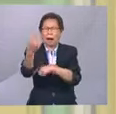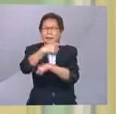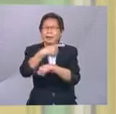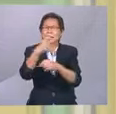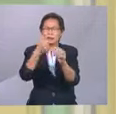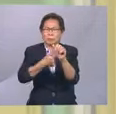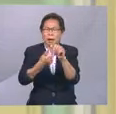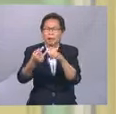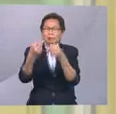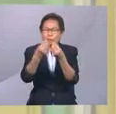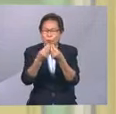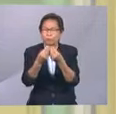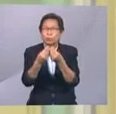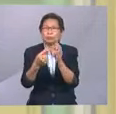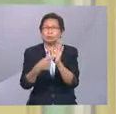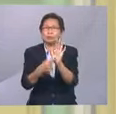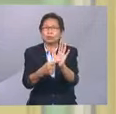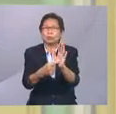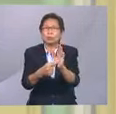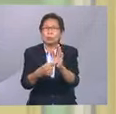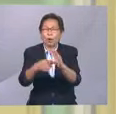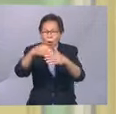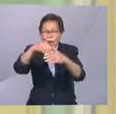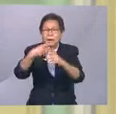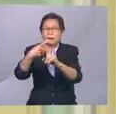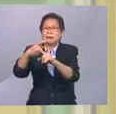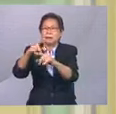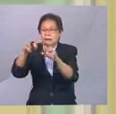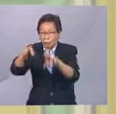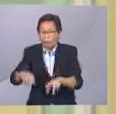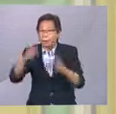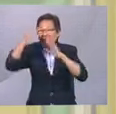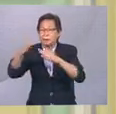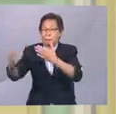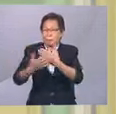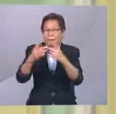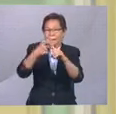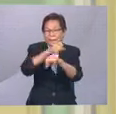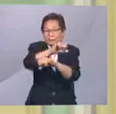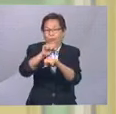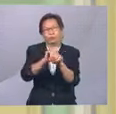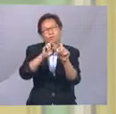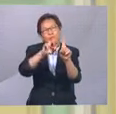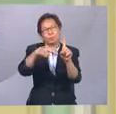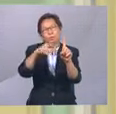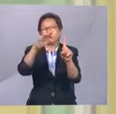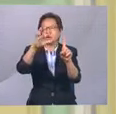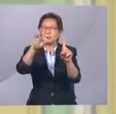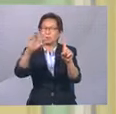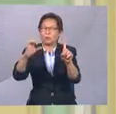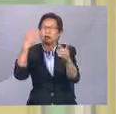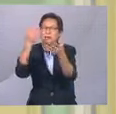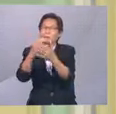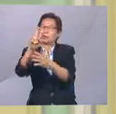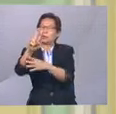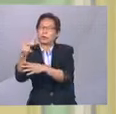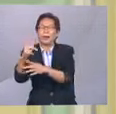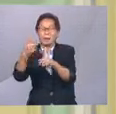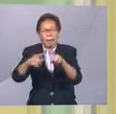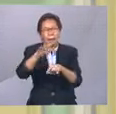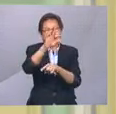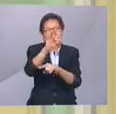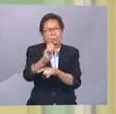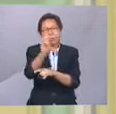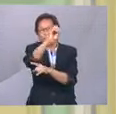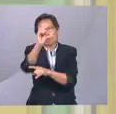menunjukkan kemasukan DPD Singapore beko anu 1903 2001 lagi tetapi 90